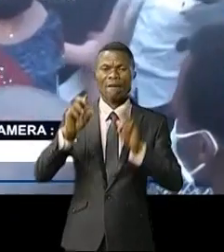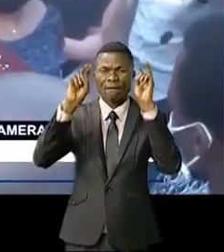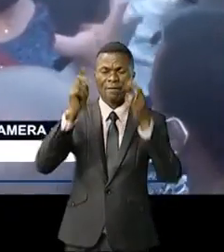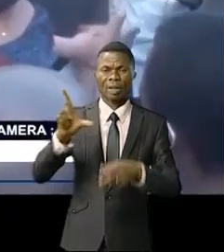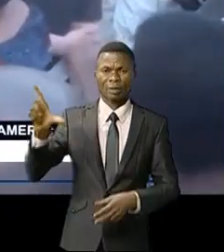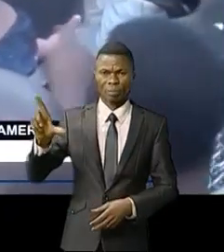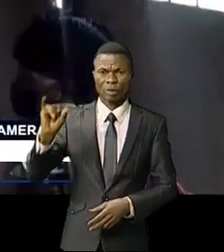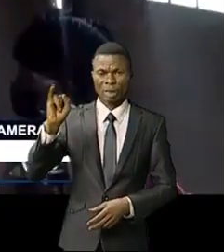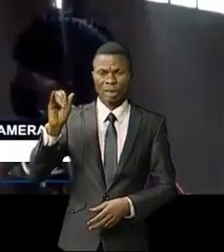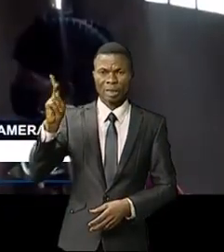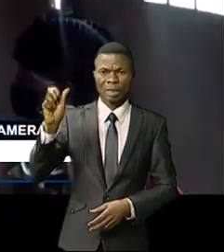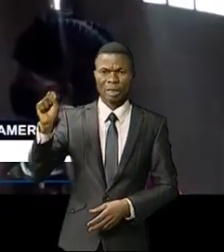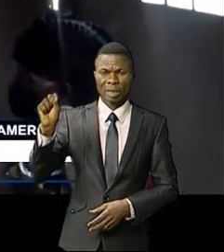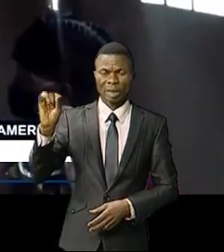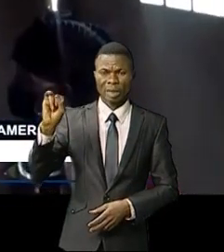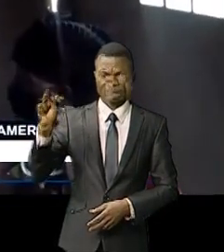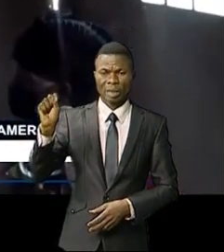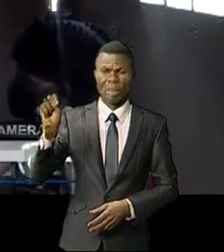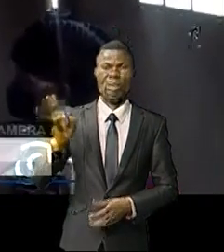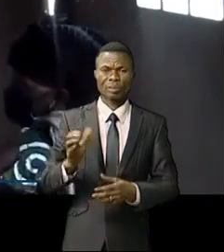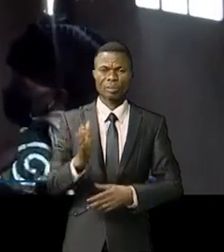juillet dernier.